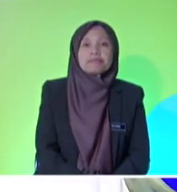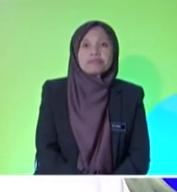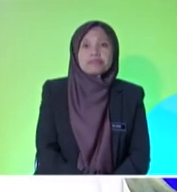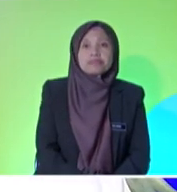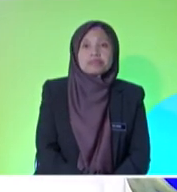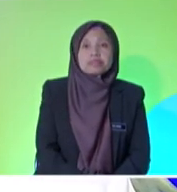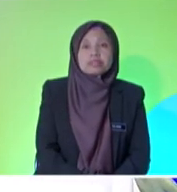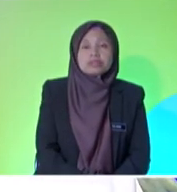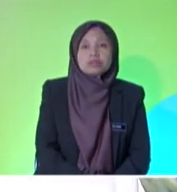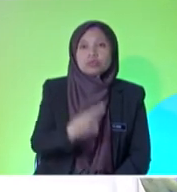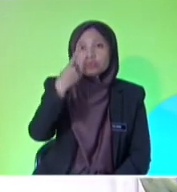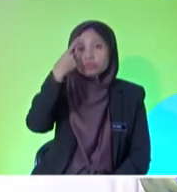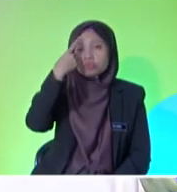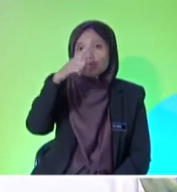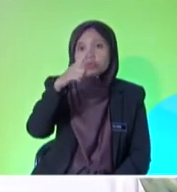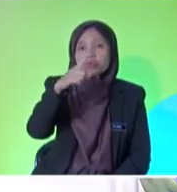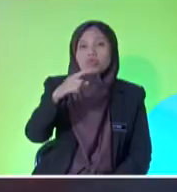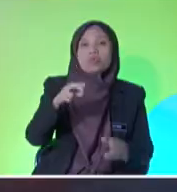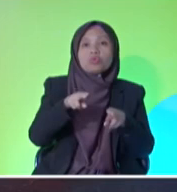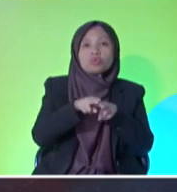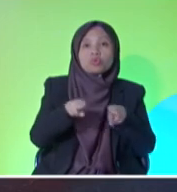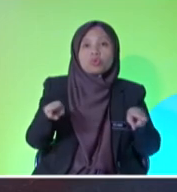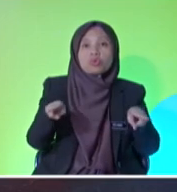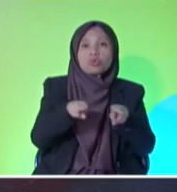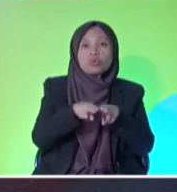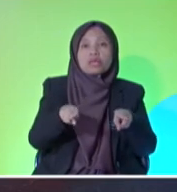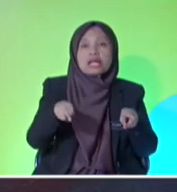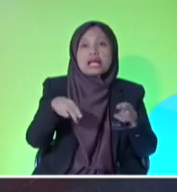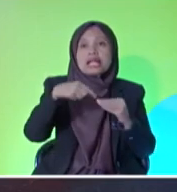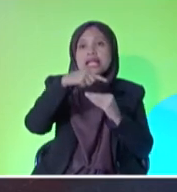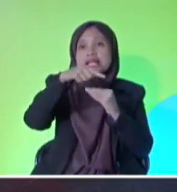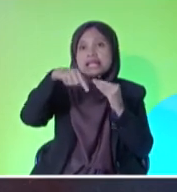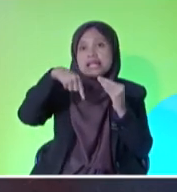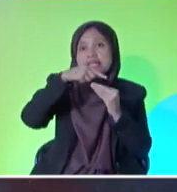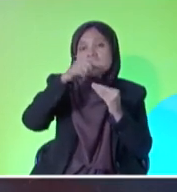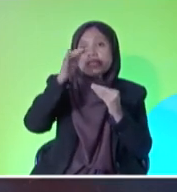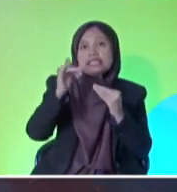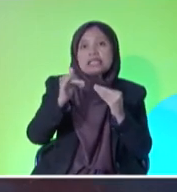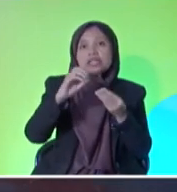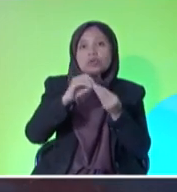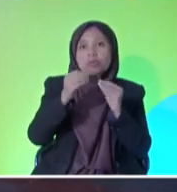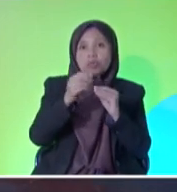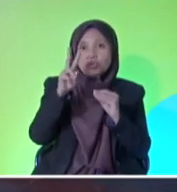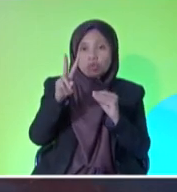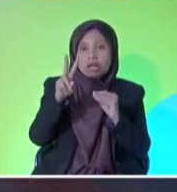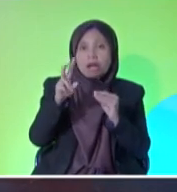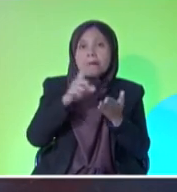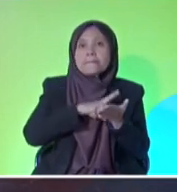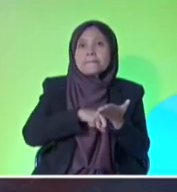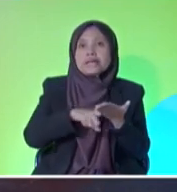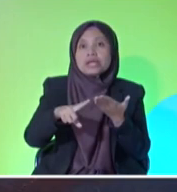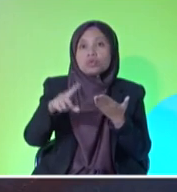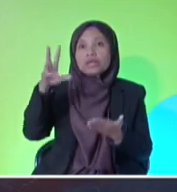sekarang minta Shaun lilitan batang untuk yang kedua untuk minggu